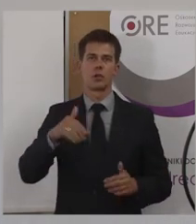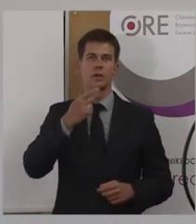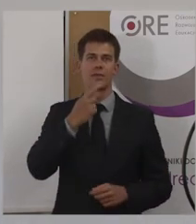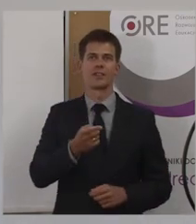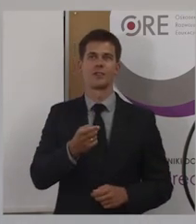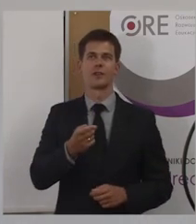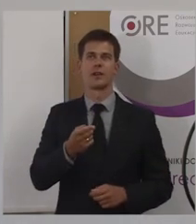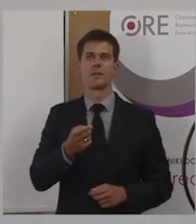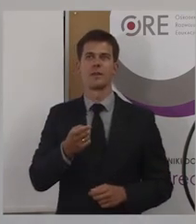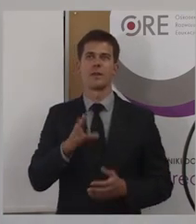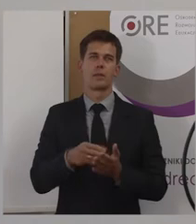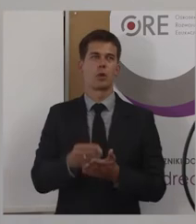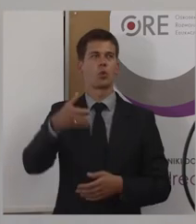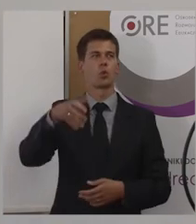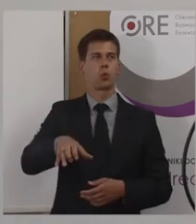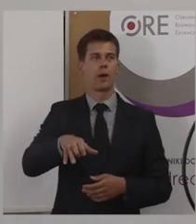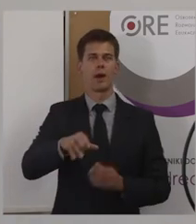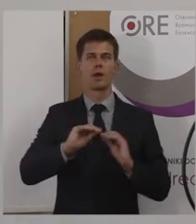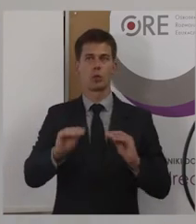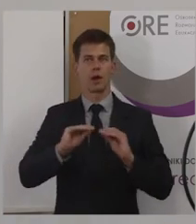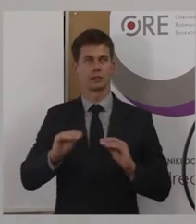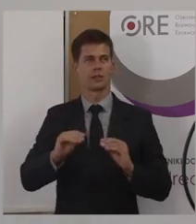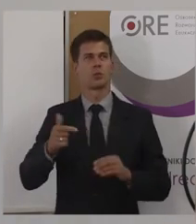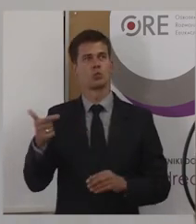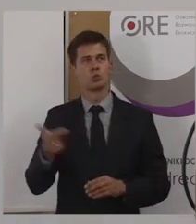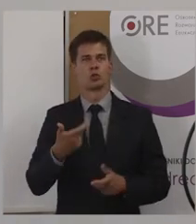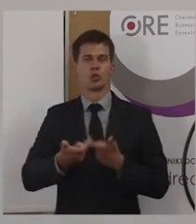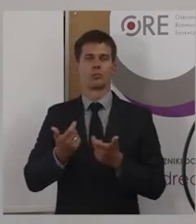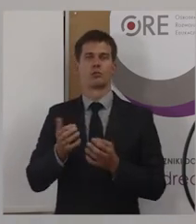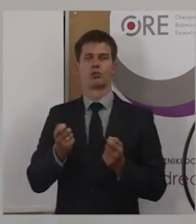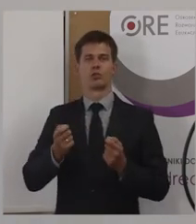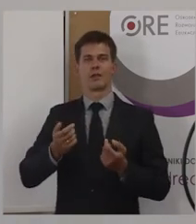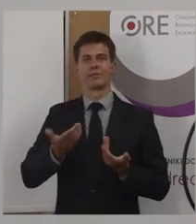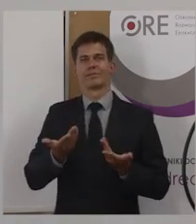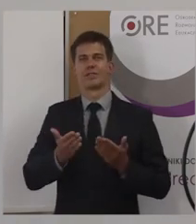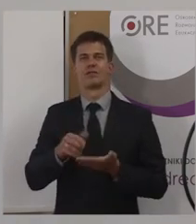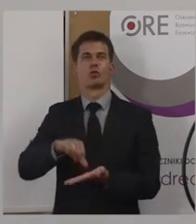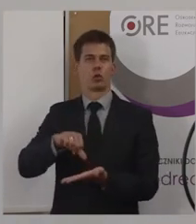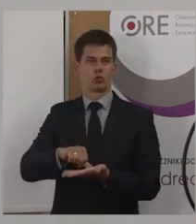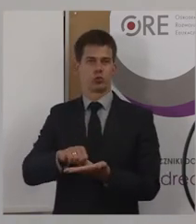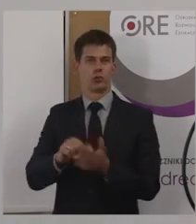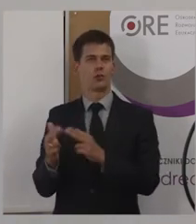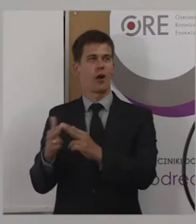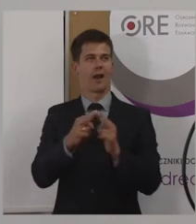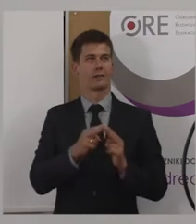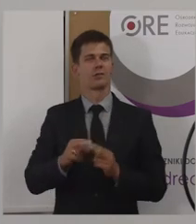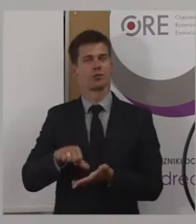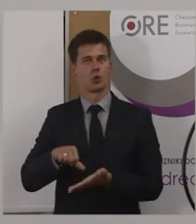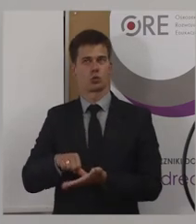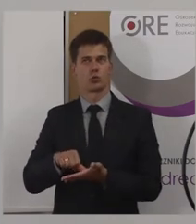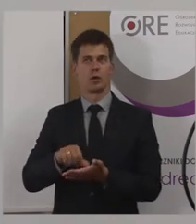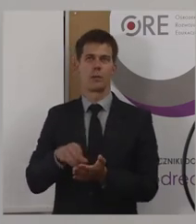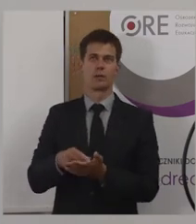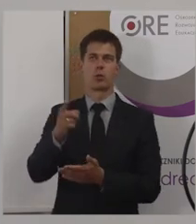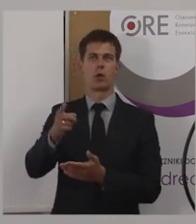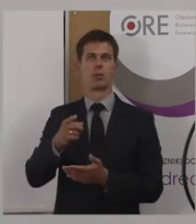tak jak grupa edukacyjna wspomniała, no musimy wypracować pewien kompromis i to, jakimi treściami zasilimy platformę